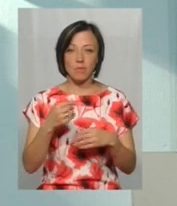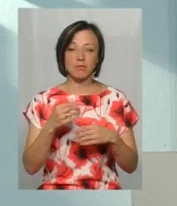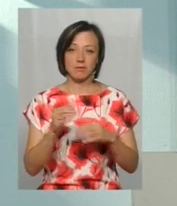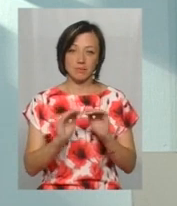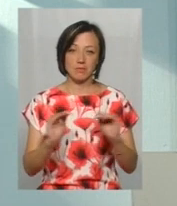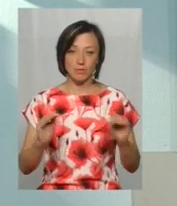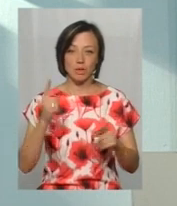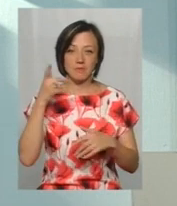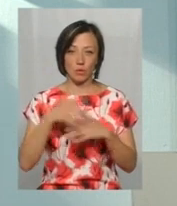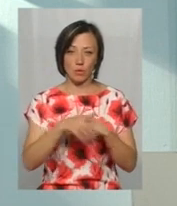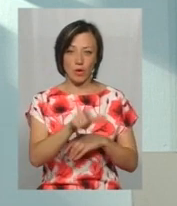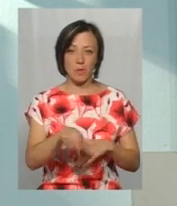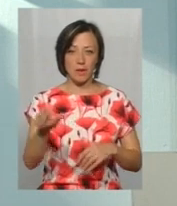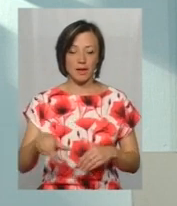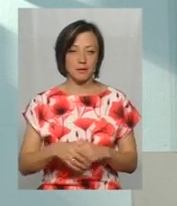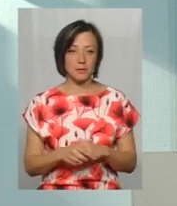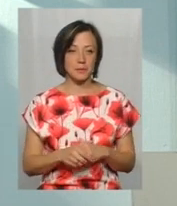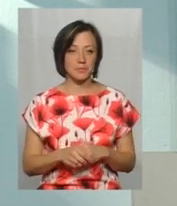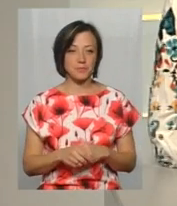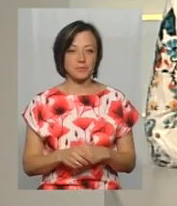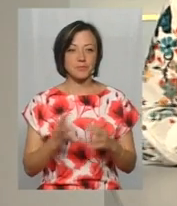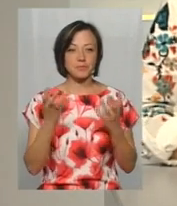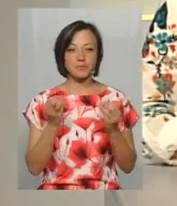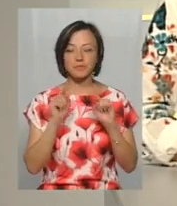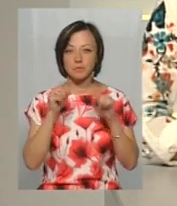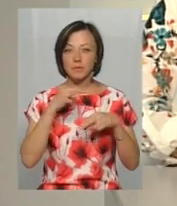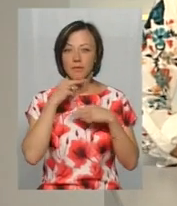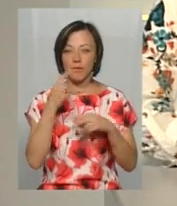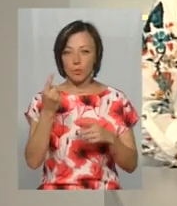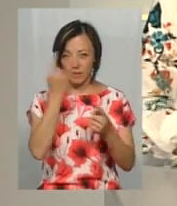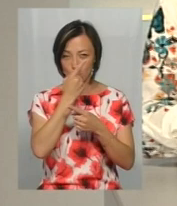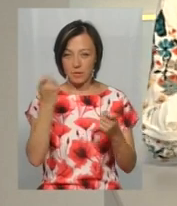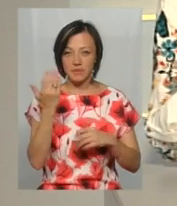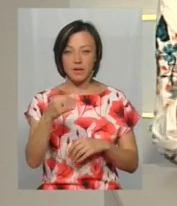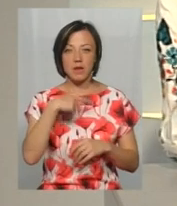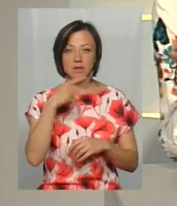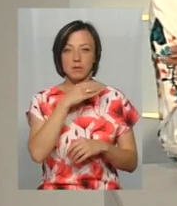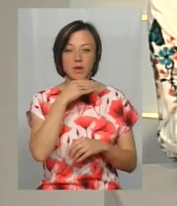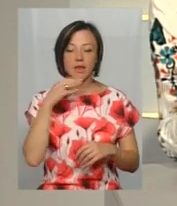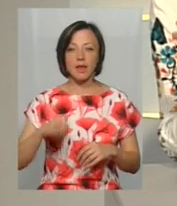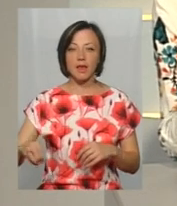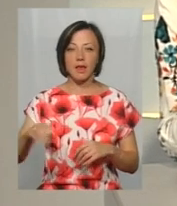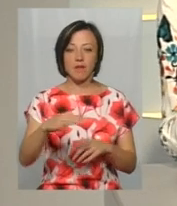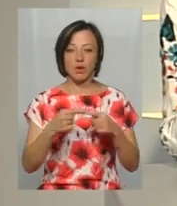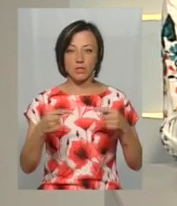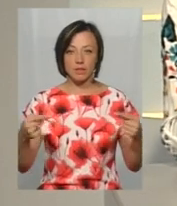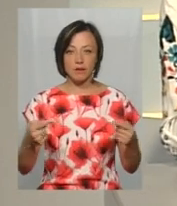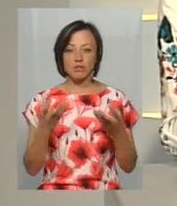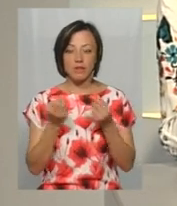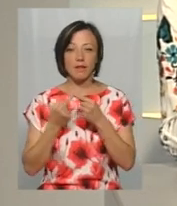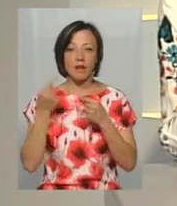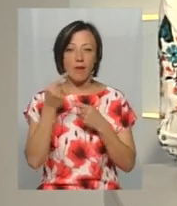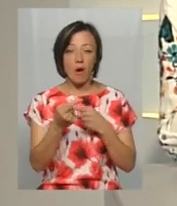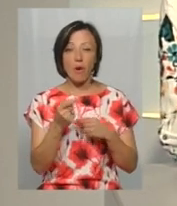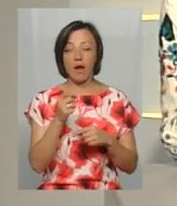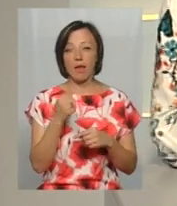буде свідомих громадян. І от ще звернула увагу на одну інформацію. Ви казали, що до багатьох європейських речей нам все ж таки ще